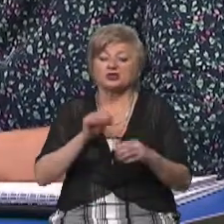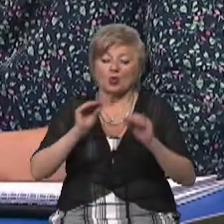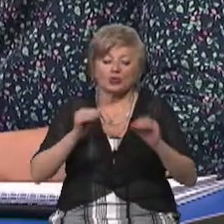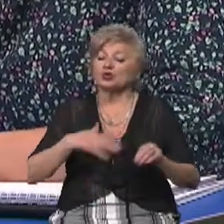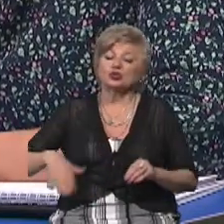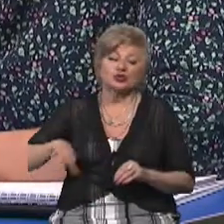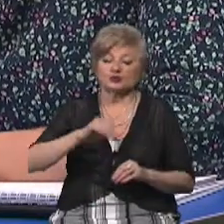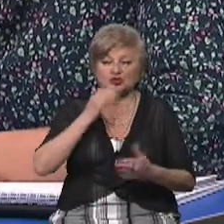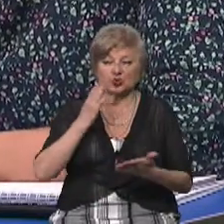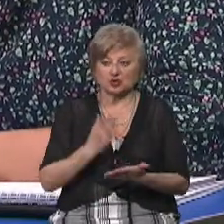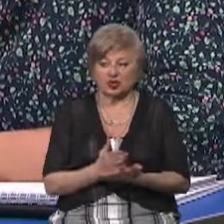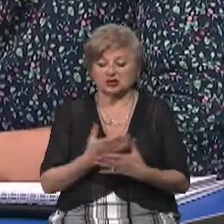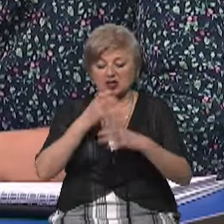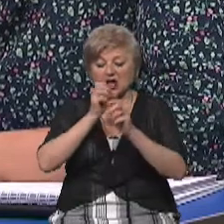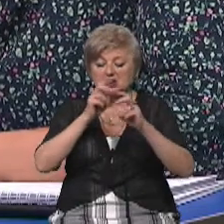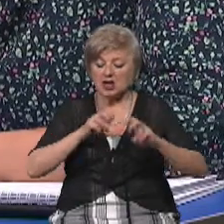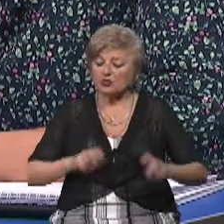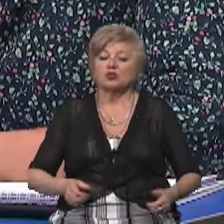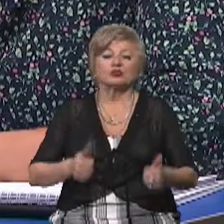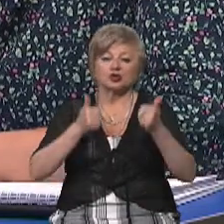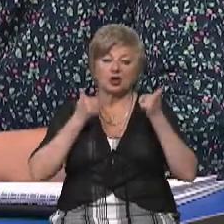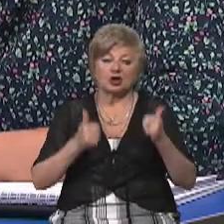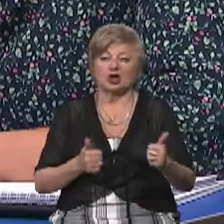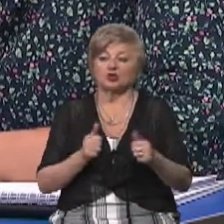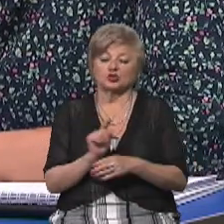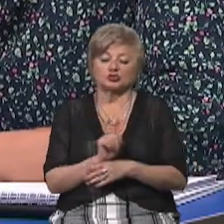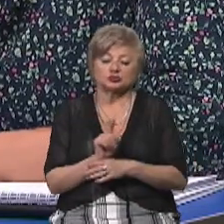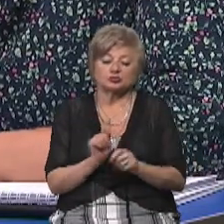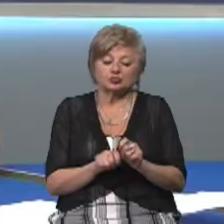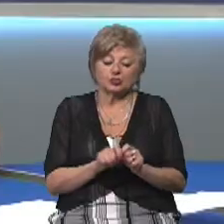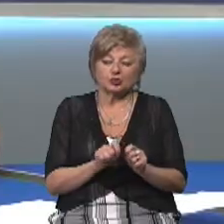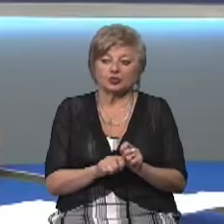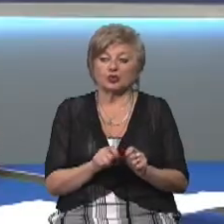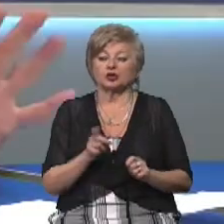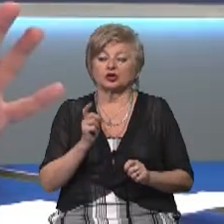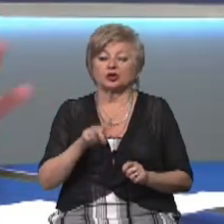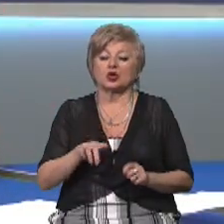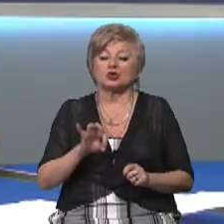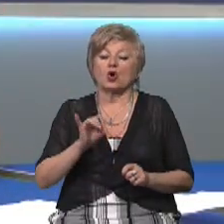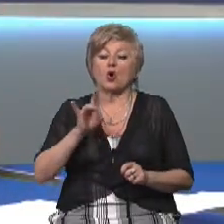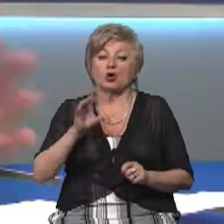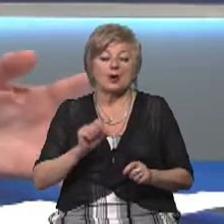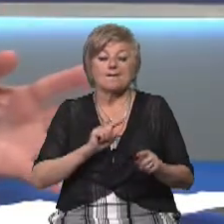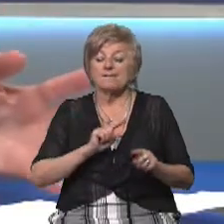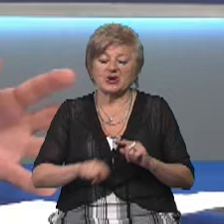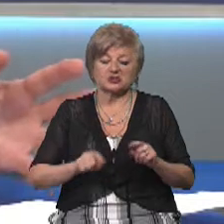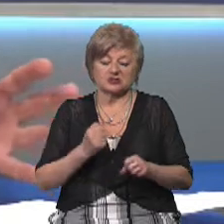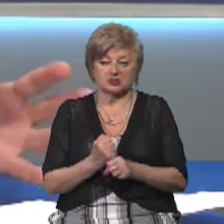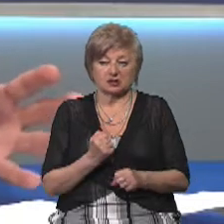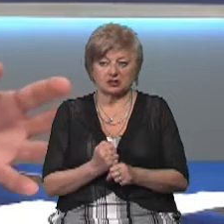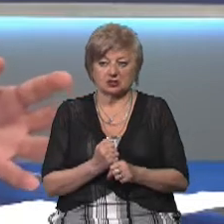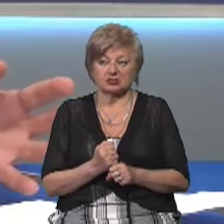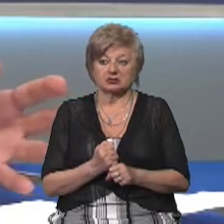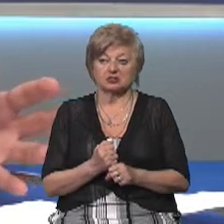лабораторія. Да, у нас очень в составе лаборатории очень хороший прибор по измерению хлора, который очень быстро действует и, ну, практически